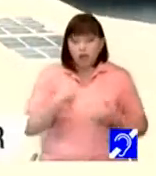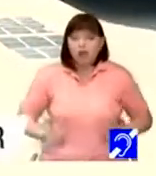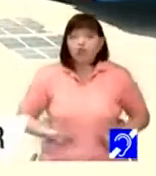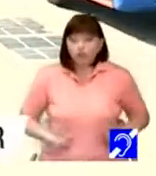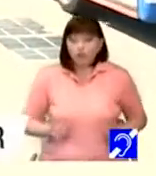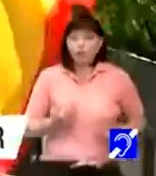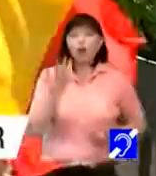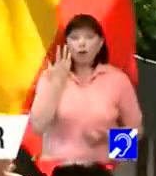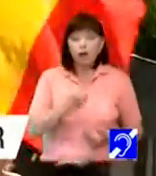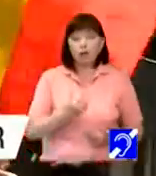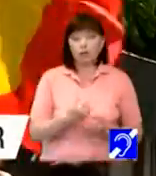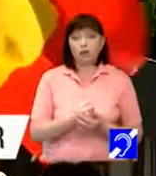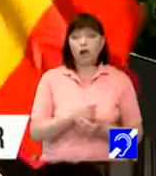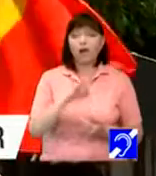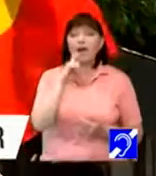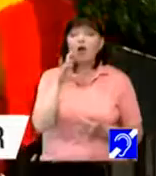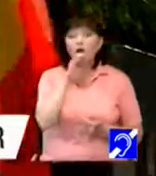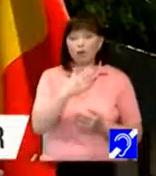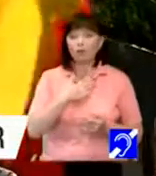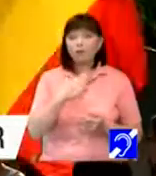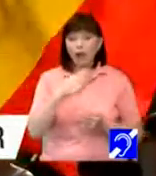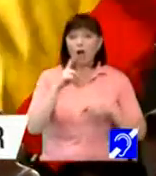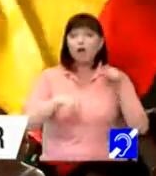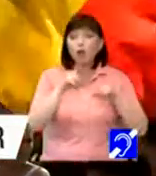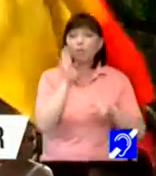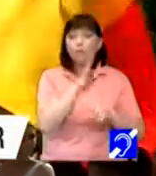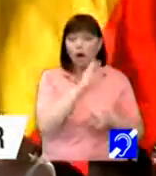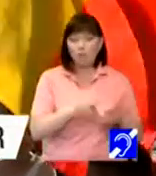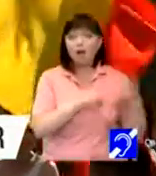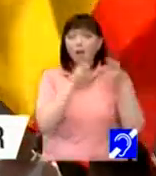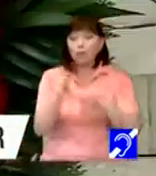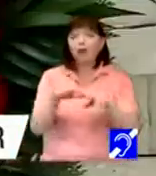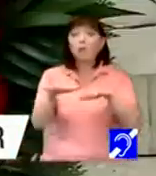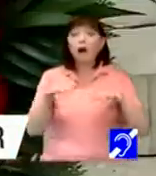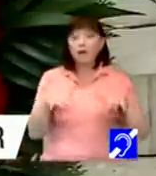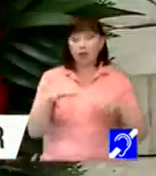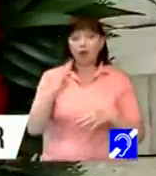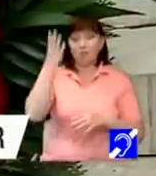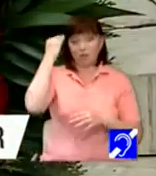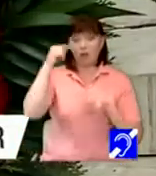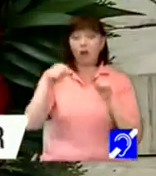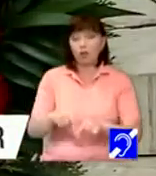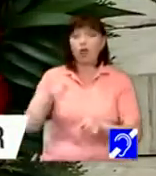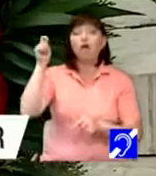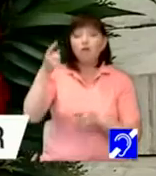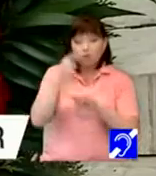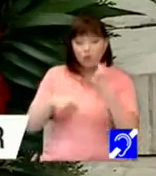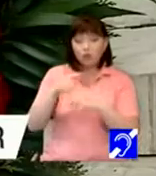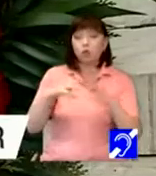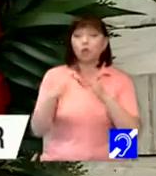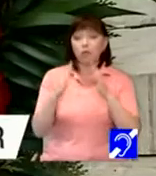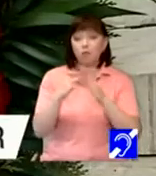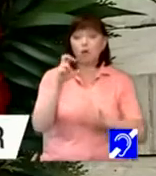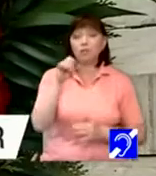ziua când din partea mamei a venit Parlamentul României, a venit la ea acasă în Basarabia.